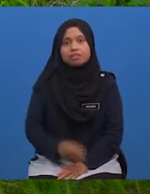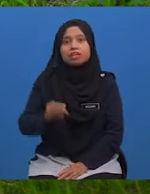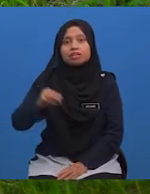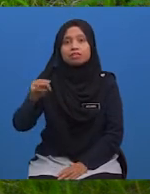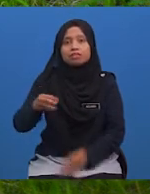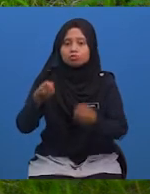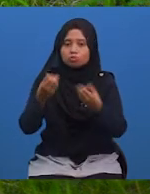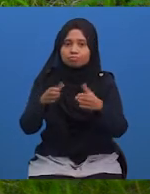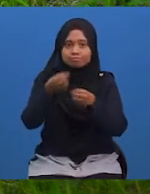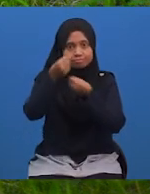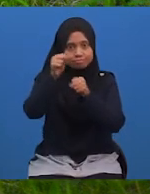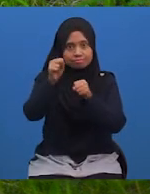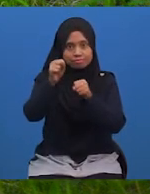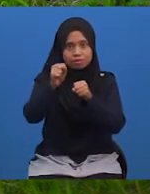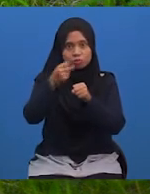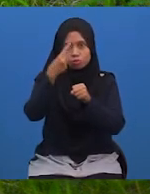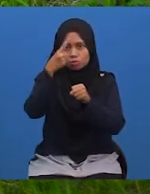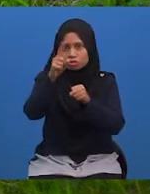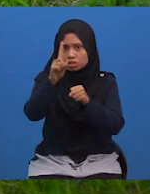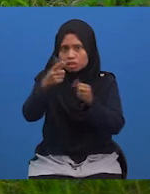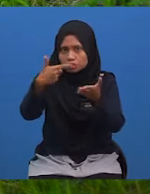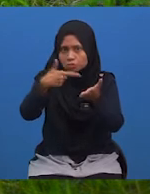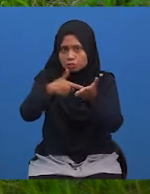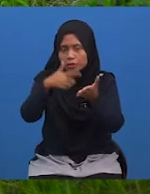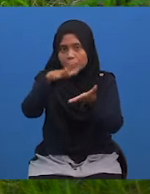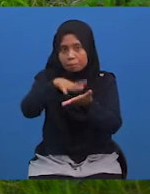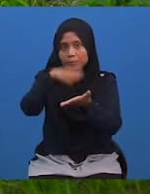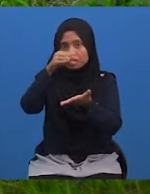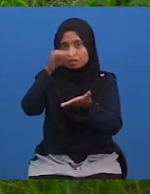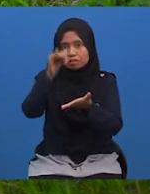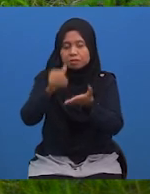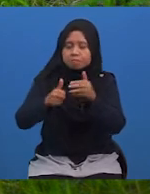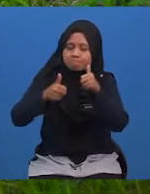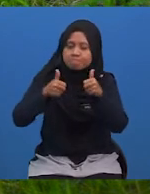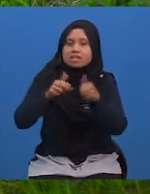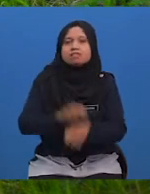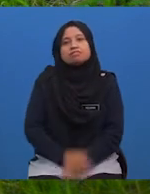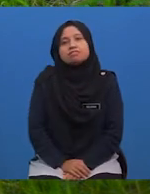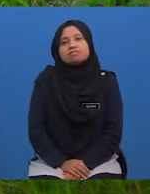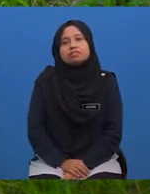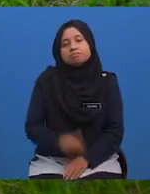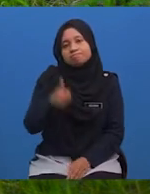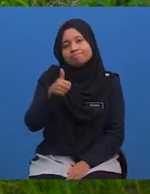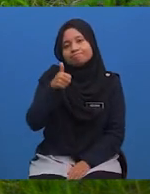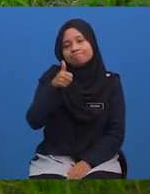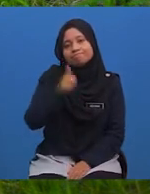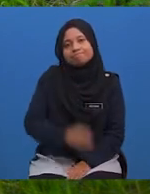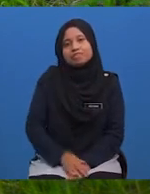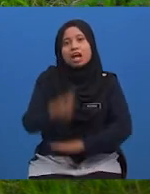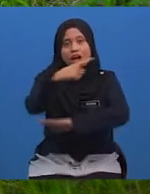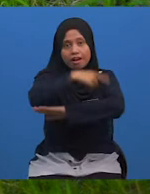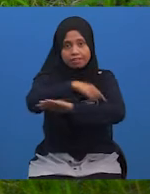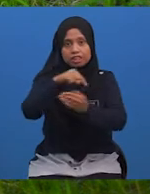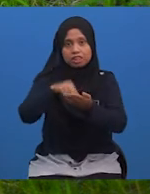murid-murid sudah bersedia untuk satu lagi pelajaran yang menyeronokkan? Bagus. Hari